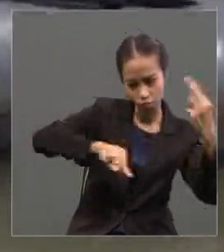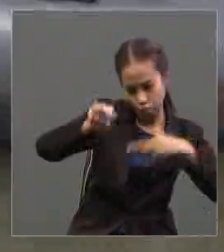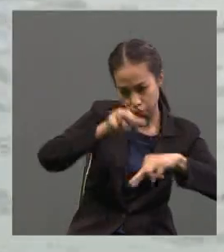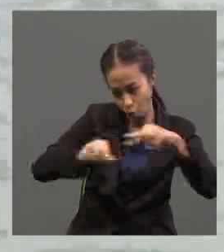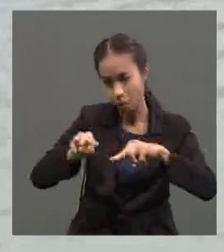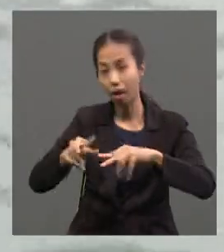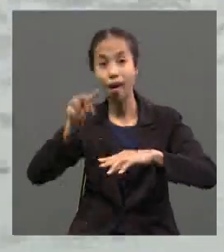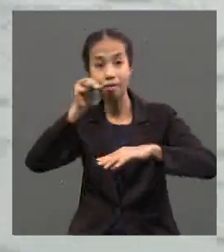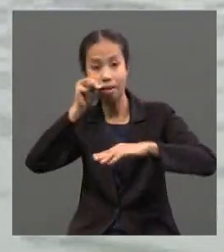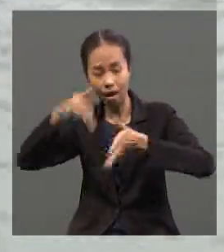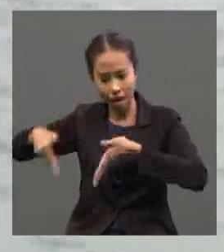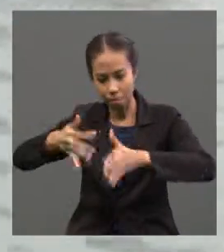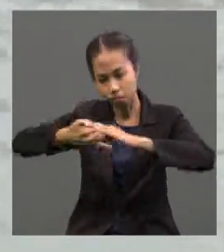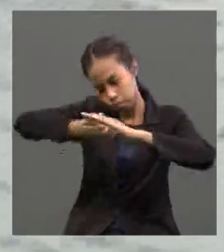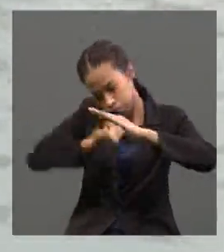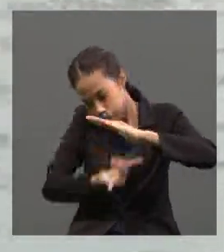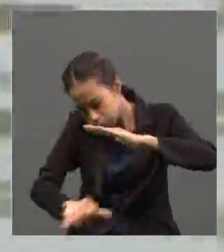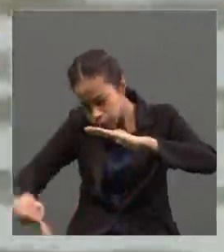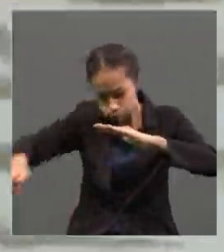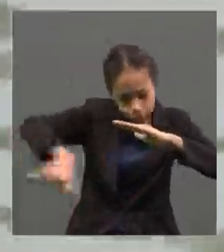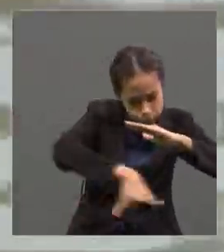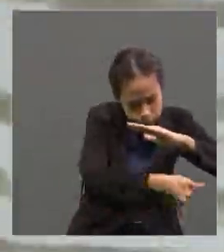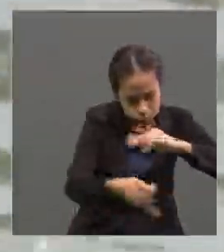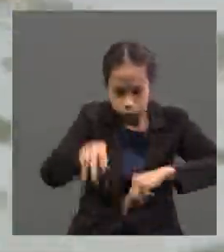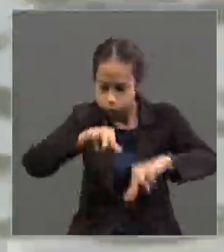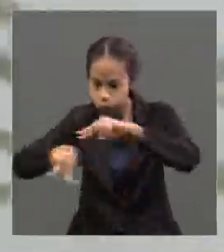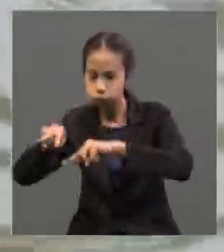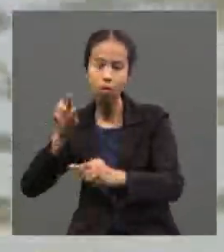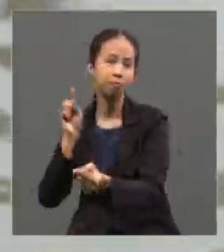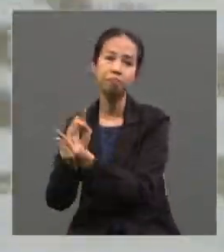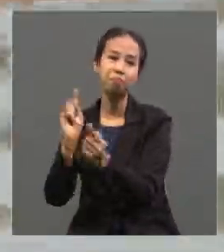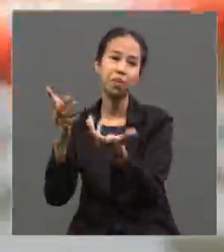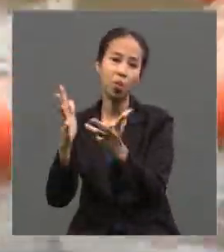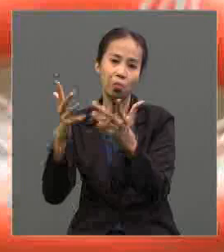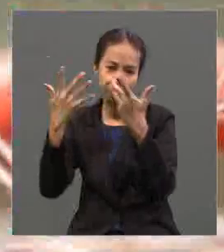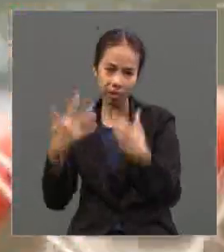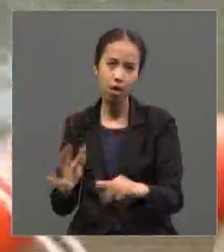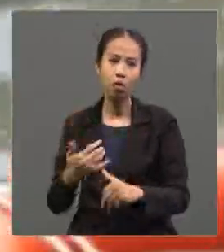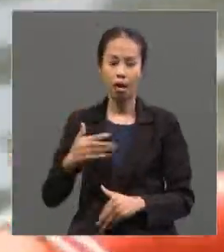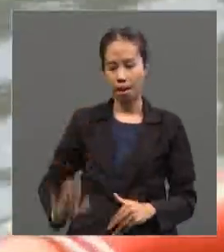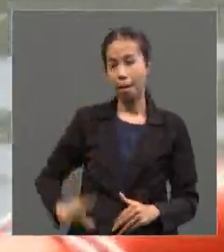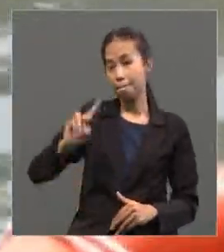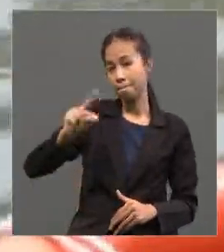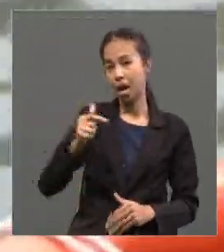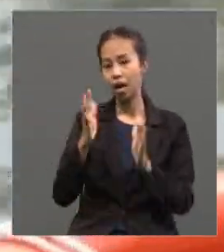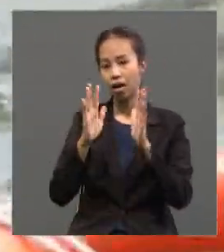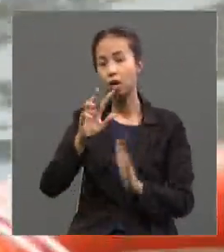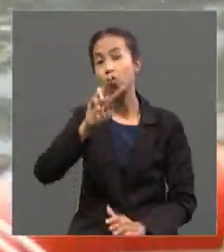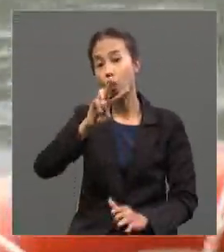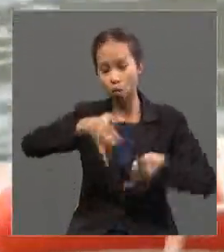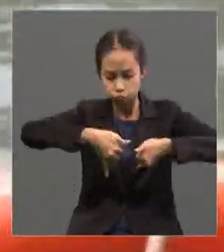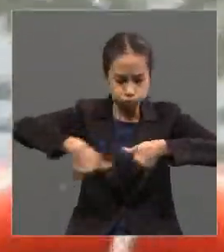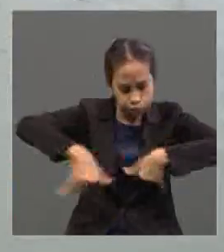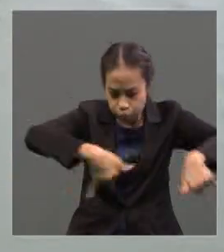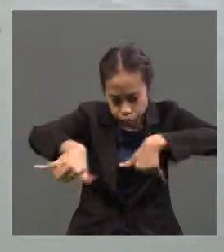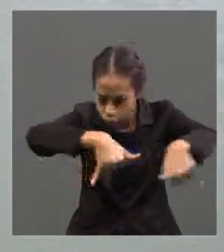าใต้น้ำได้ทำการค้นหาลึกถึง12เมตรแต่ก็ยังไม่พบจากนั้นก็ใช้ทีมสุนัขค้นหาอีก2ตัวช่วยออกค้นห